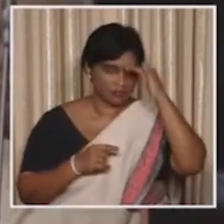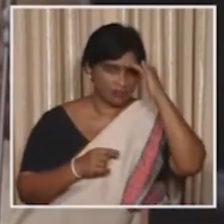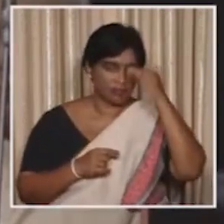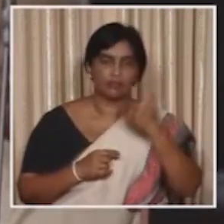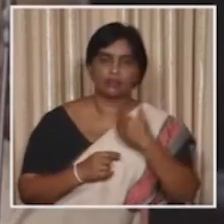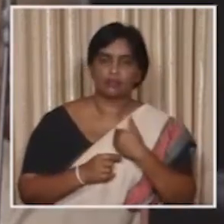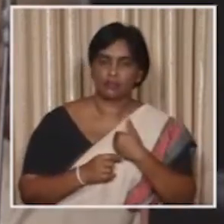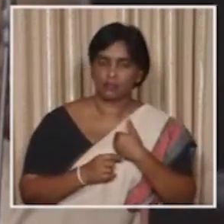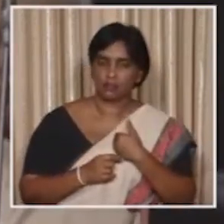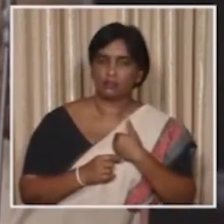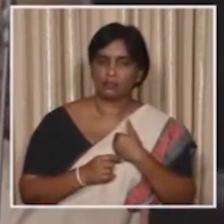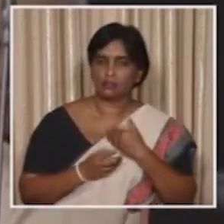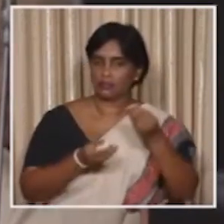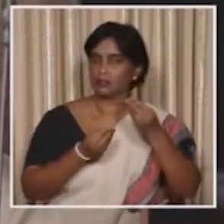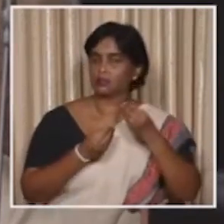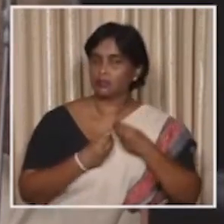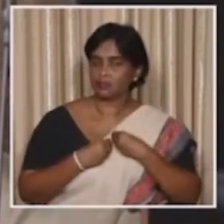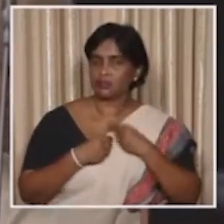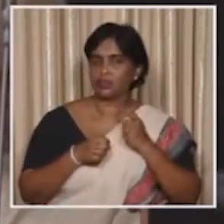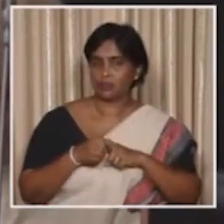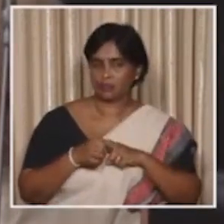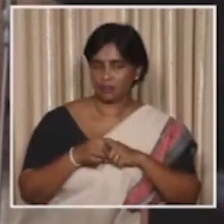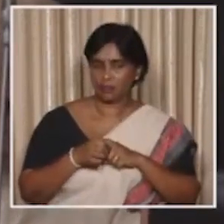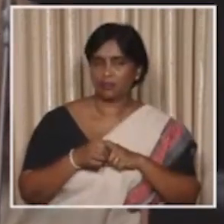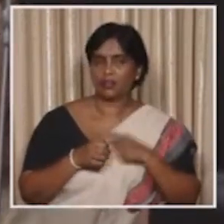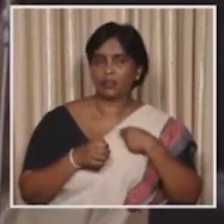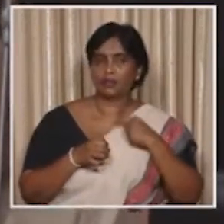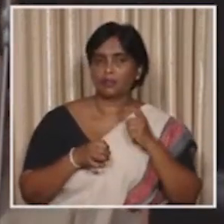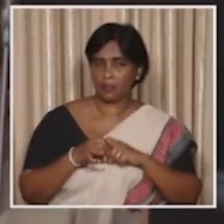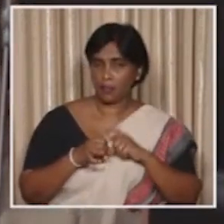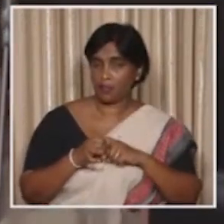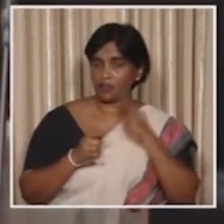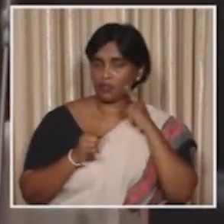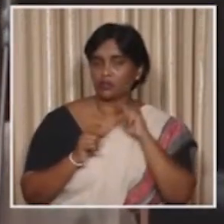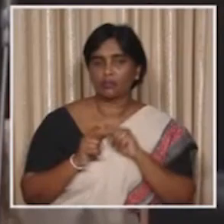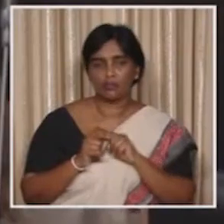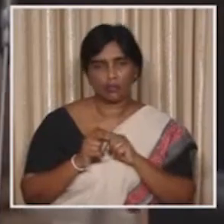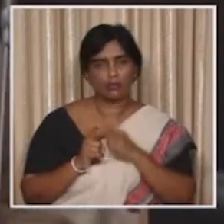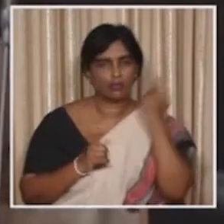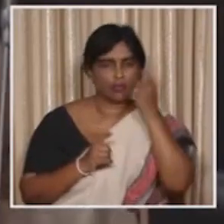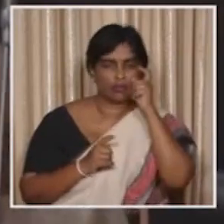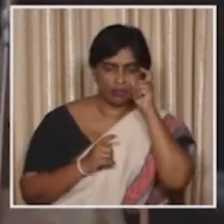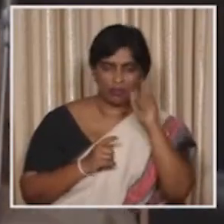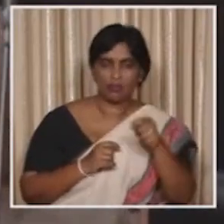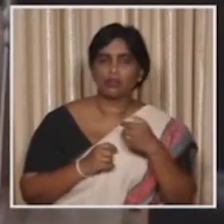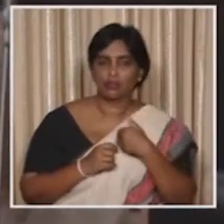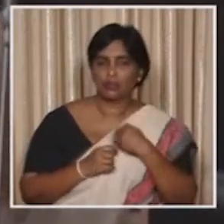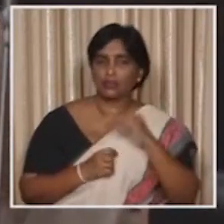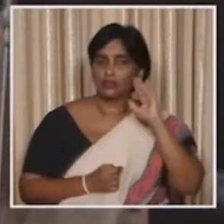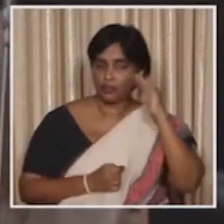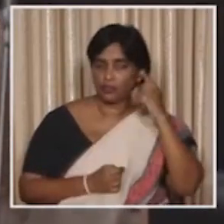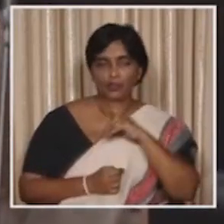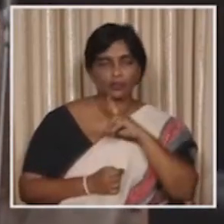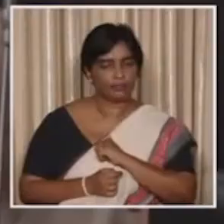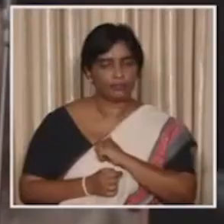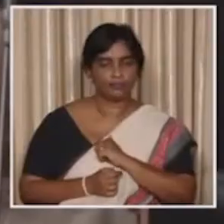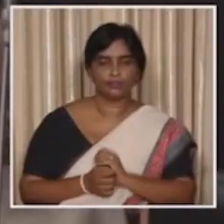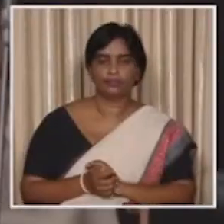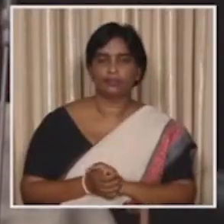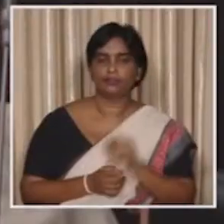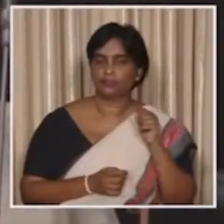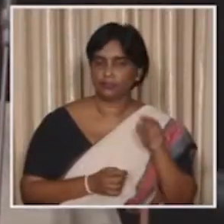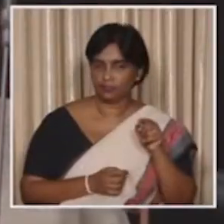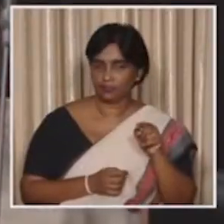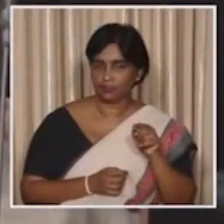මට අපිට දීලා තිබුණ ප්‍රශ්නයක්. ඒ ප්‍රශ්න ගැන මම හොයලා බැලුවා. මම ඒ ගැන විශේෂයෙන්ම කියන්න කැමතියි. මේ